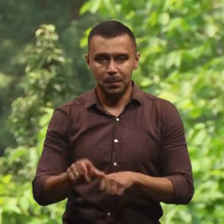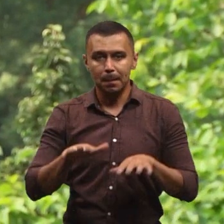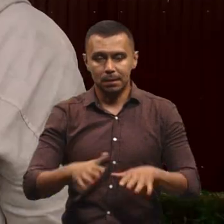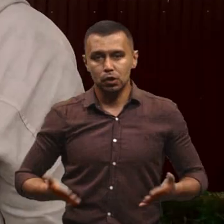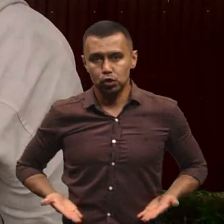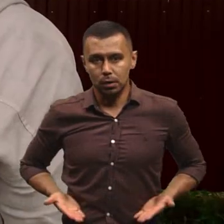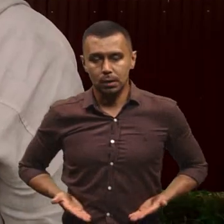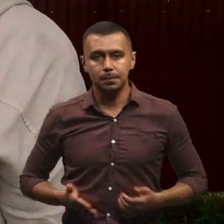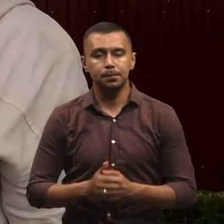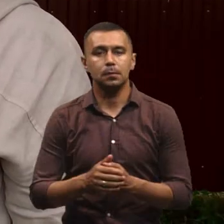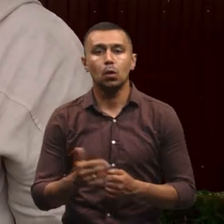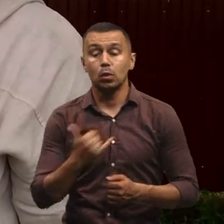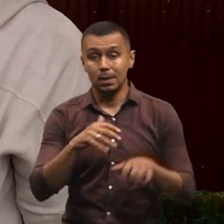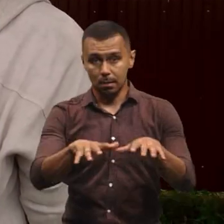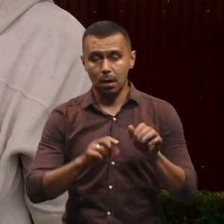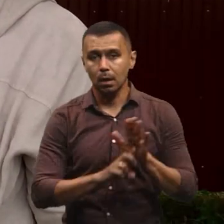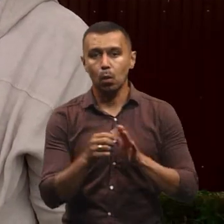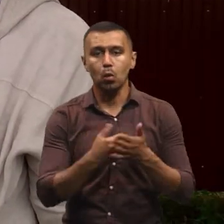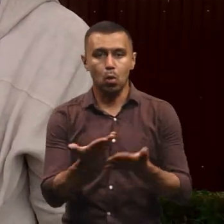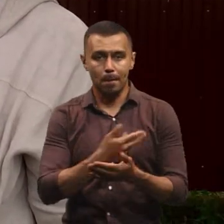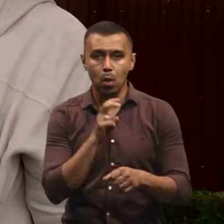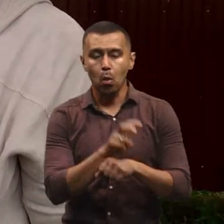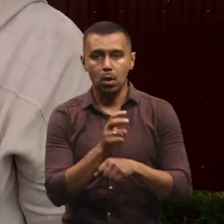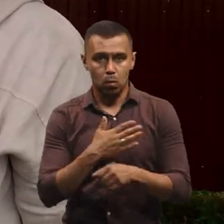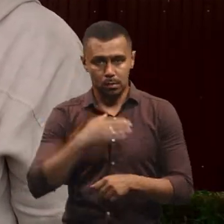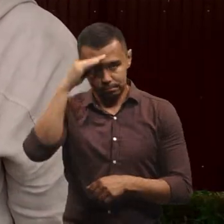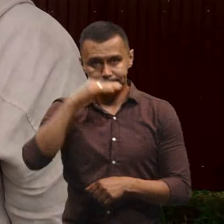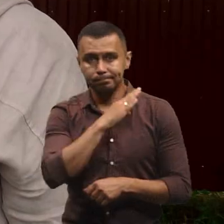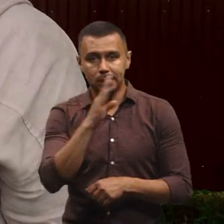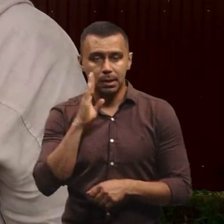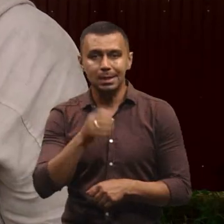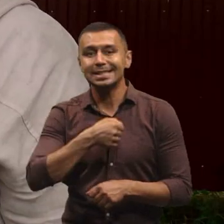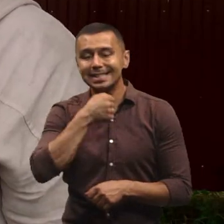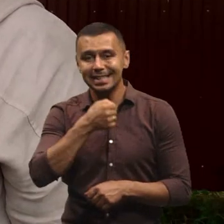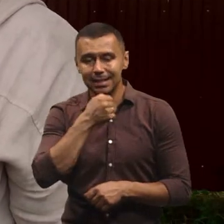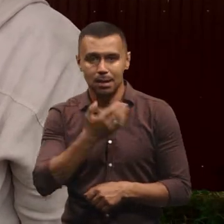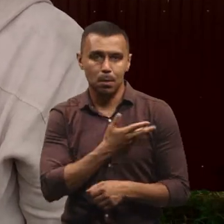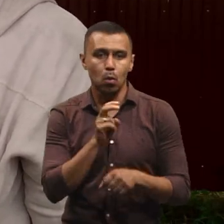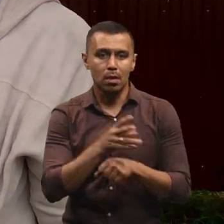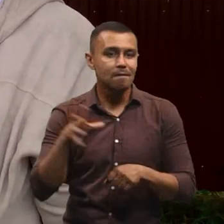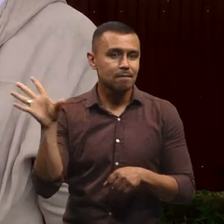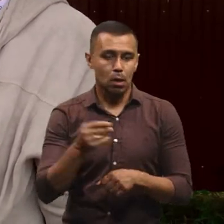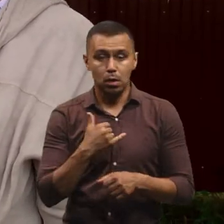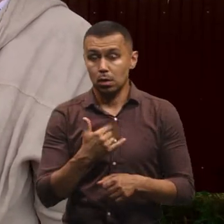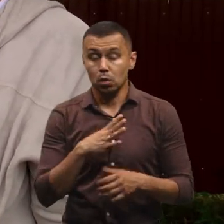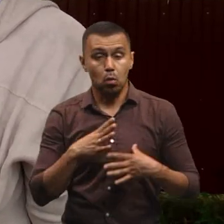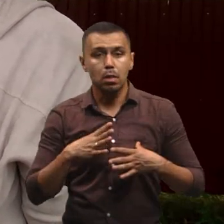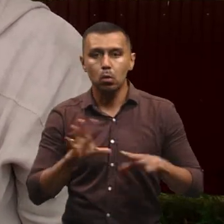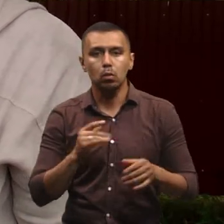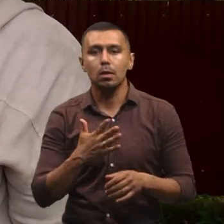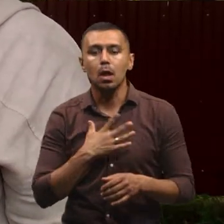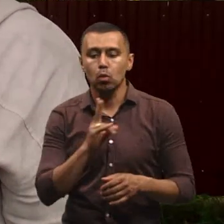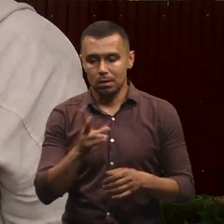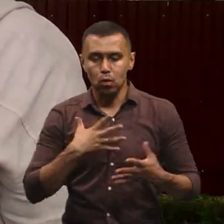жителька Ольга на забирають храм до якого ми ходили Мої батьки діди Ми ходили всі нас Такого не було щоб хтось нас